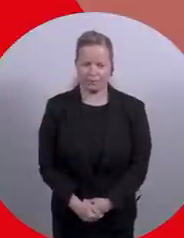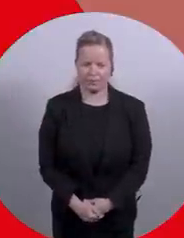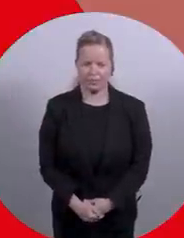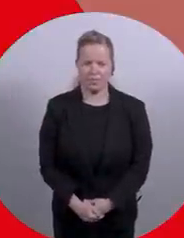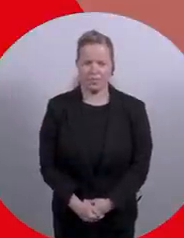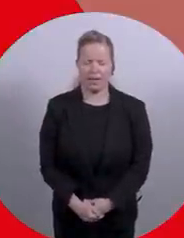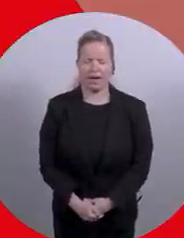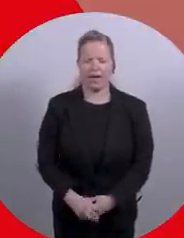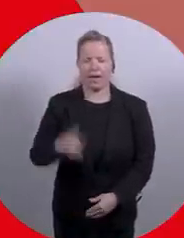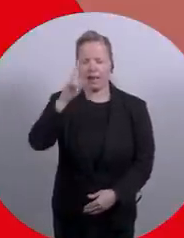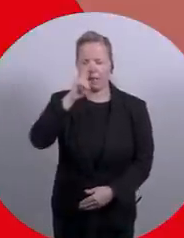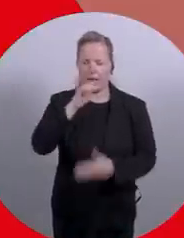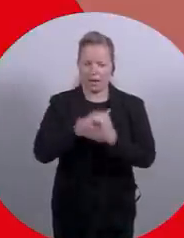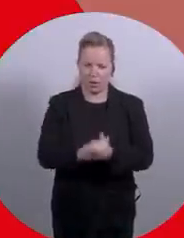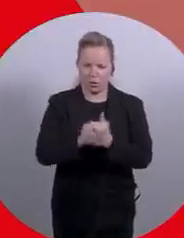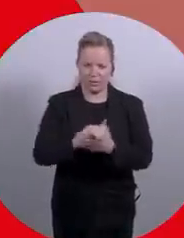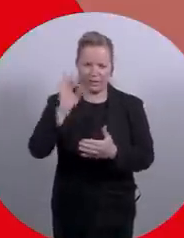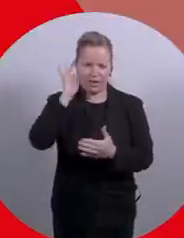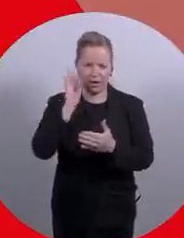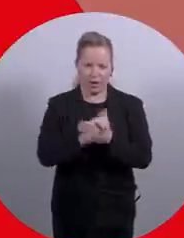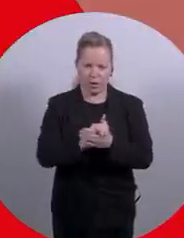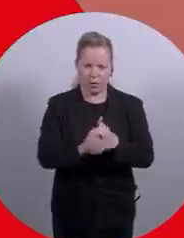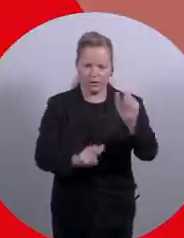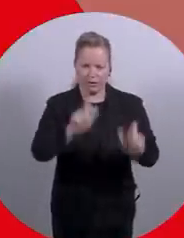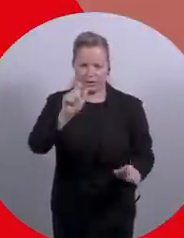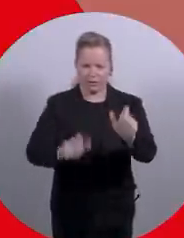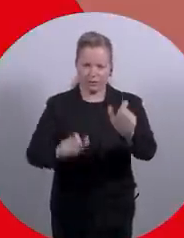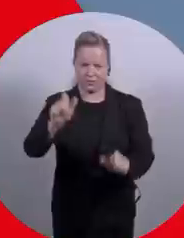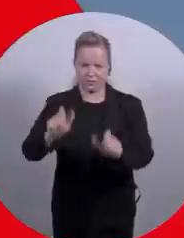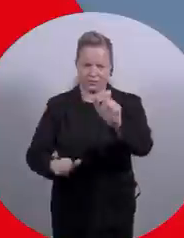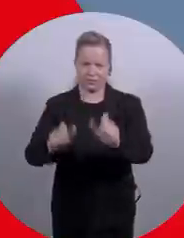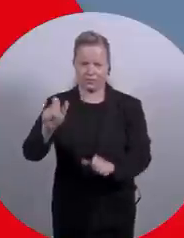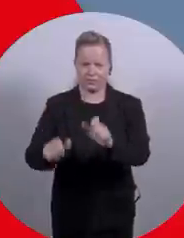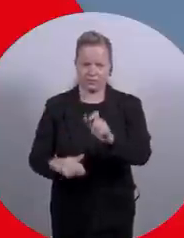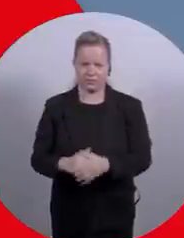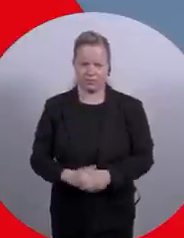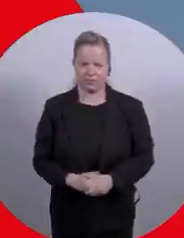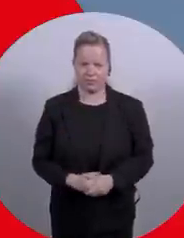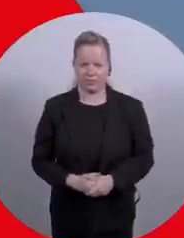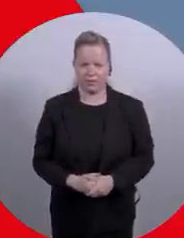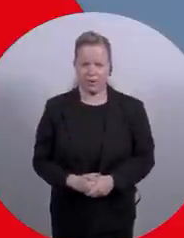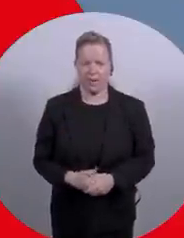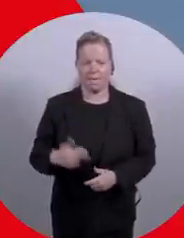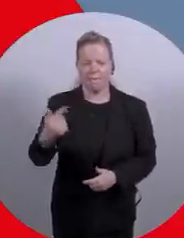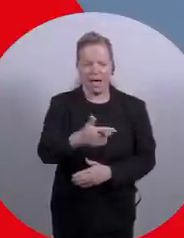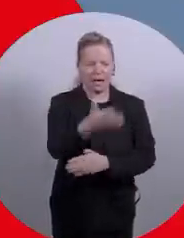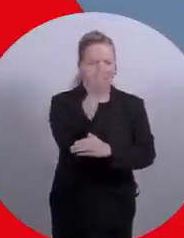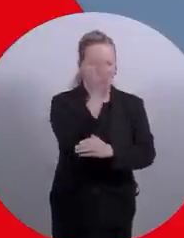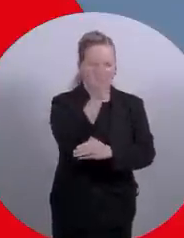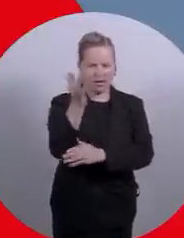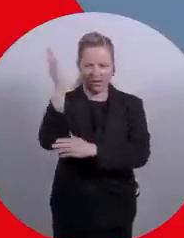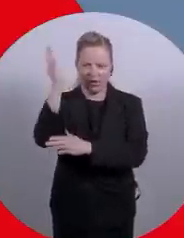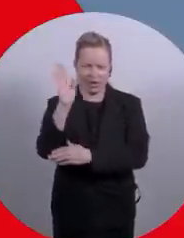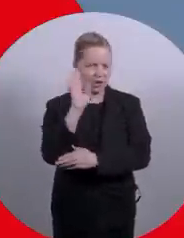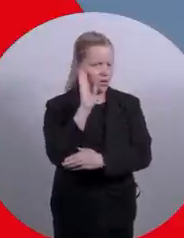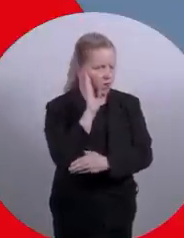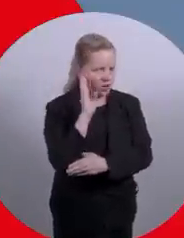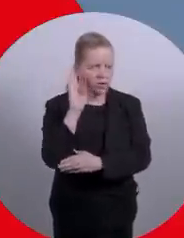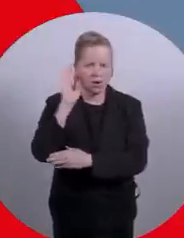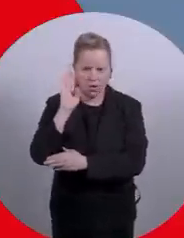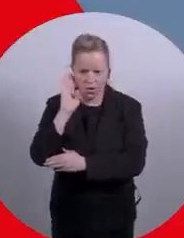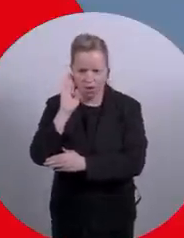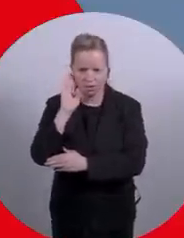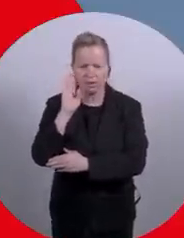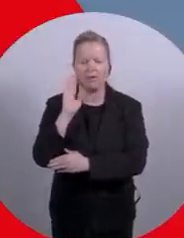liebe Genossinnen liebe Genossen nachdem ich den beiden Referaten zuguckt habe mächtig über